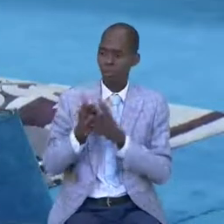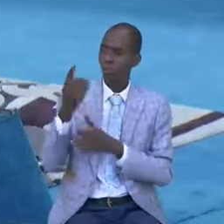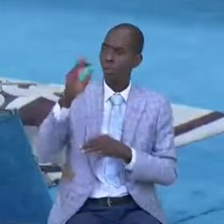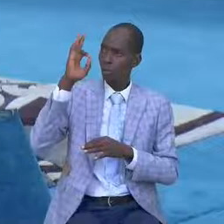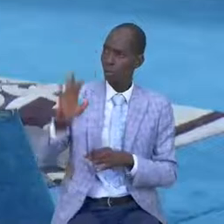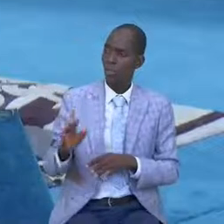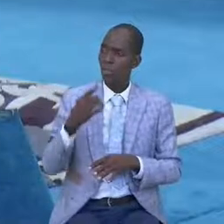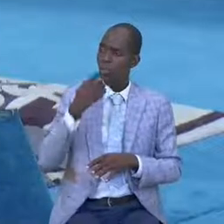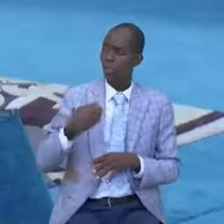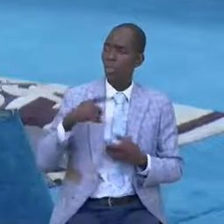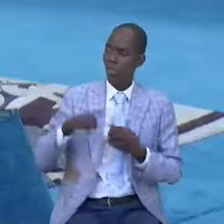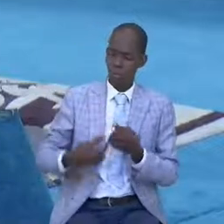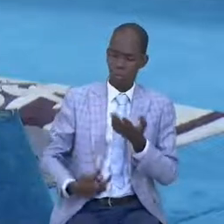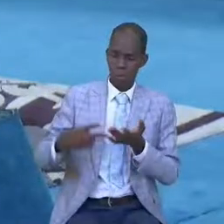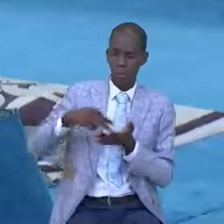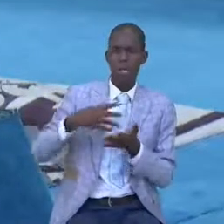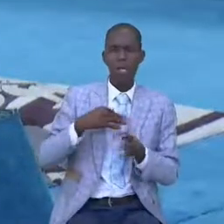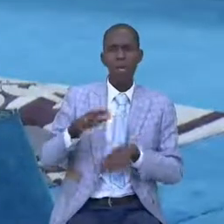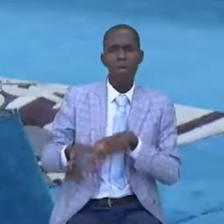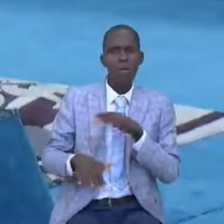que Jésus a dit,